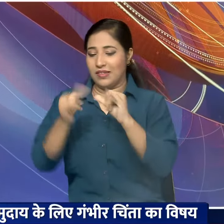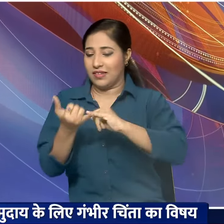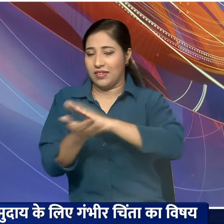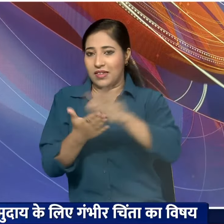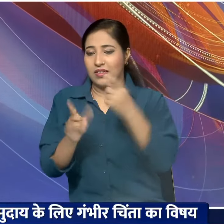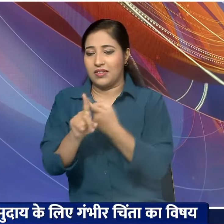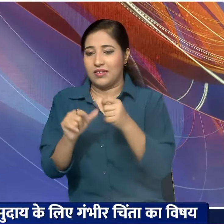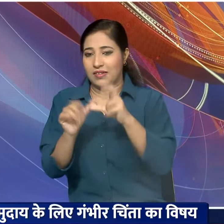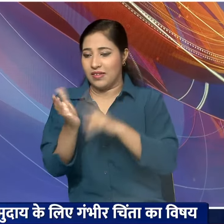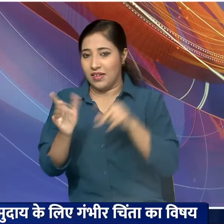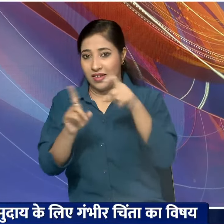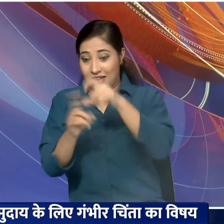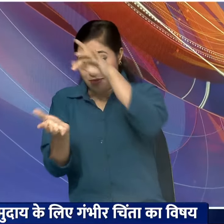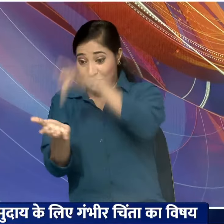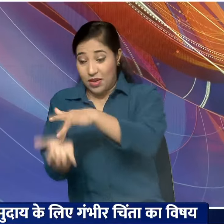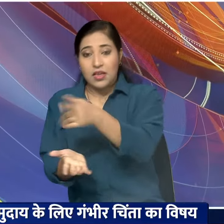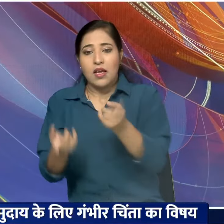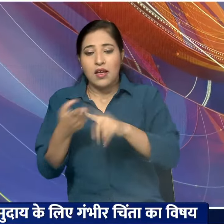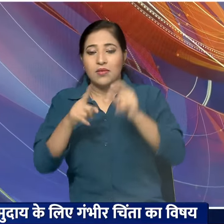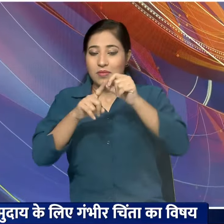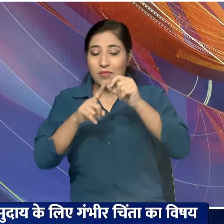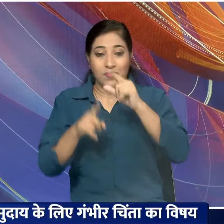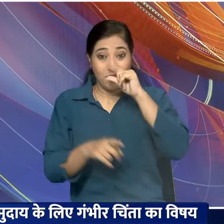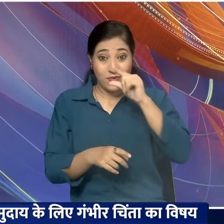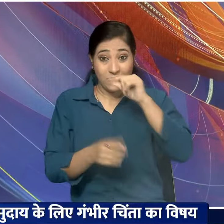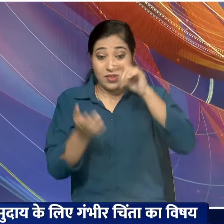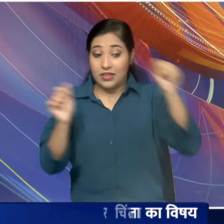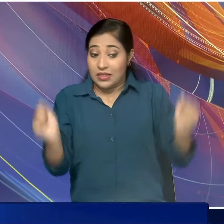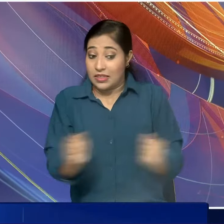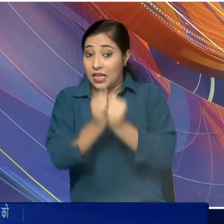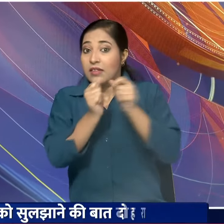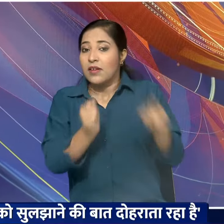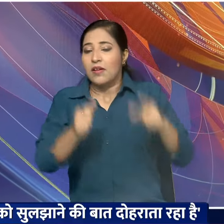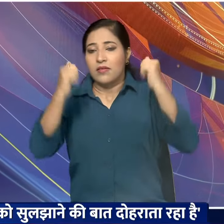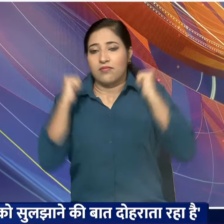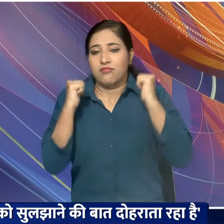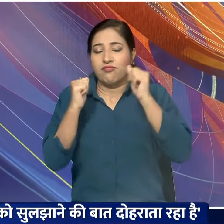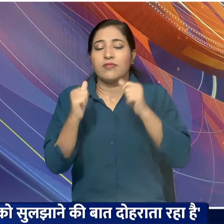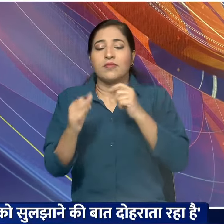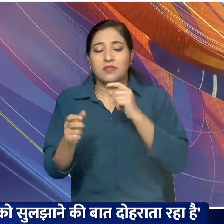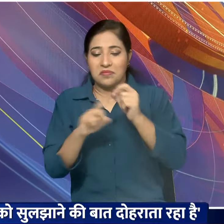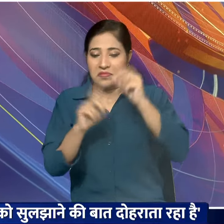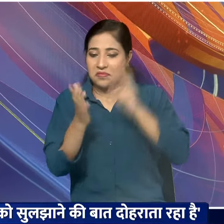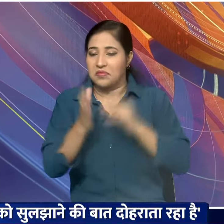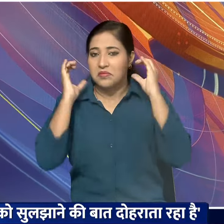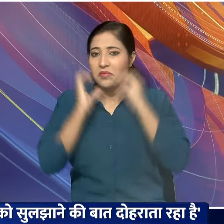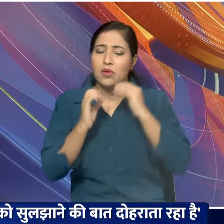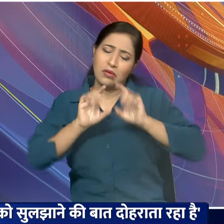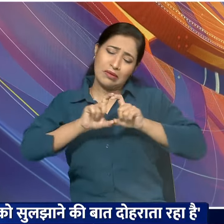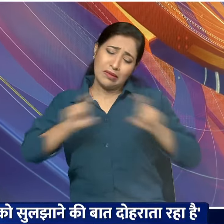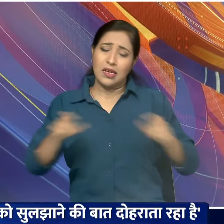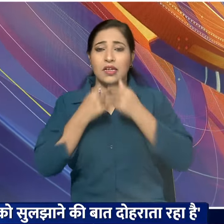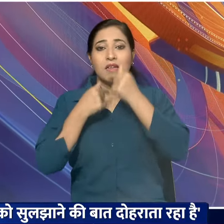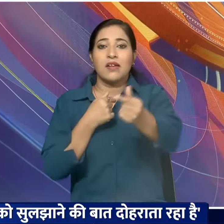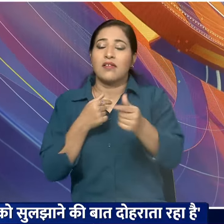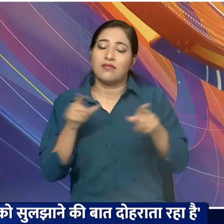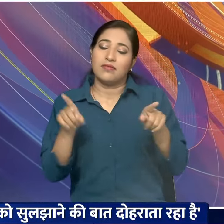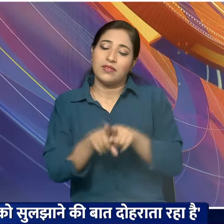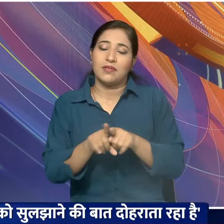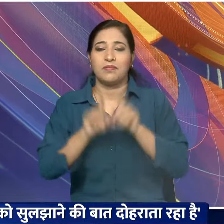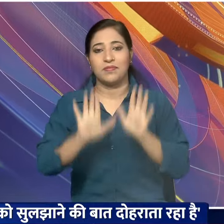शिखर सम्मेलन के मौके पर राष्ट्रपति पुतिन के साथ अपनी बैठक के दौरान पीएम मोदी ने भी स्पष्ट रूप से यही बात कही